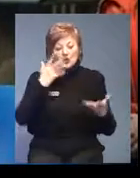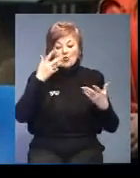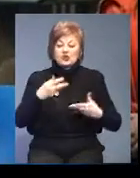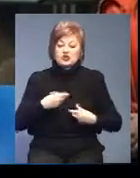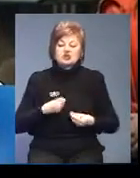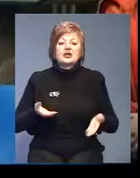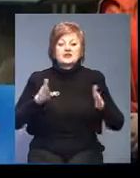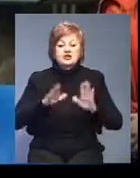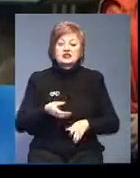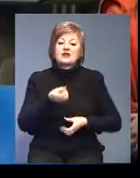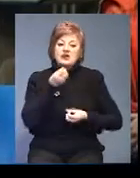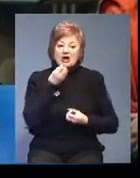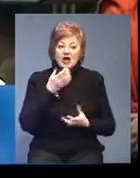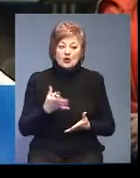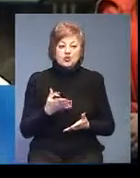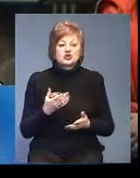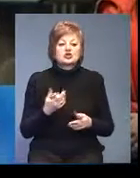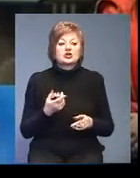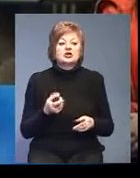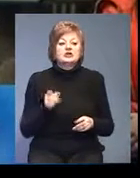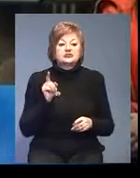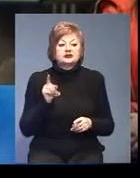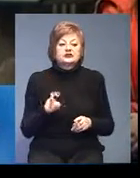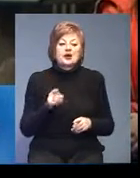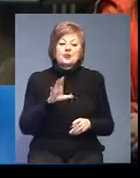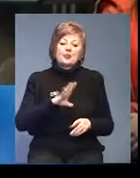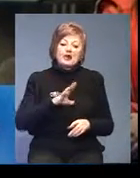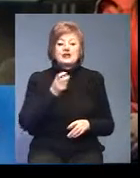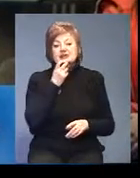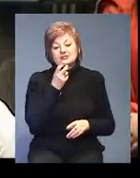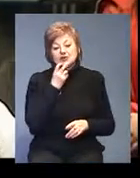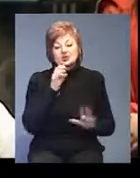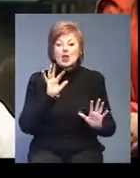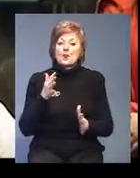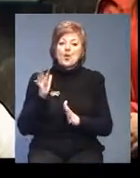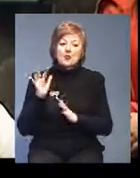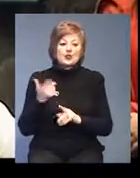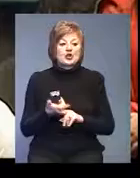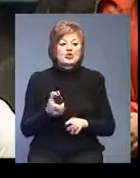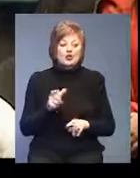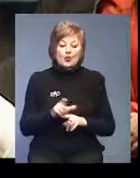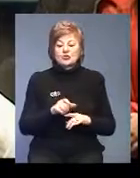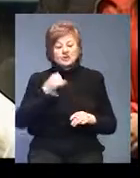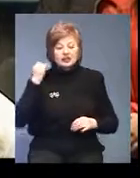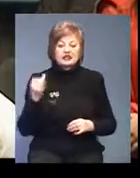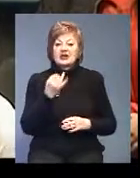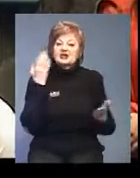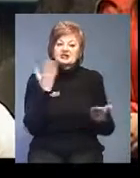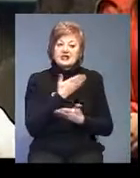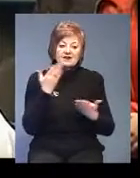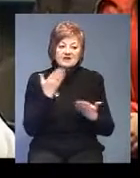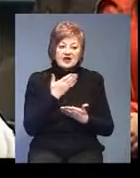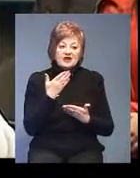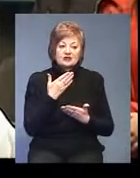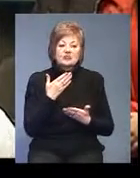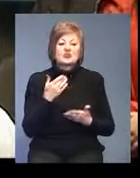залишилися позитивними. Там були смішні моменти. Це дуже захоплюючий фільм і вам